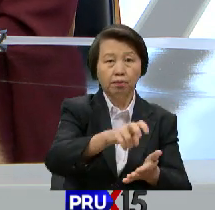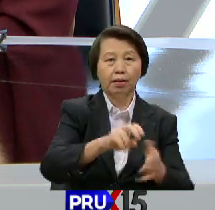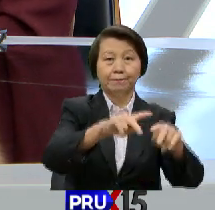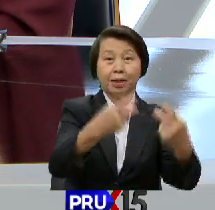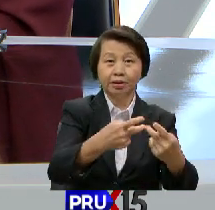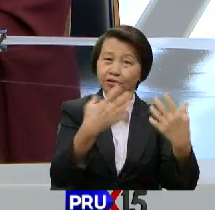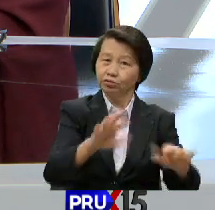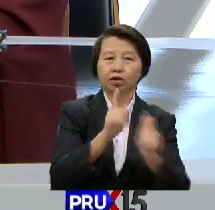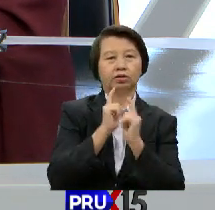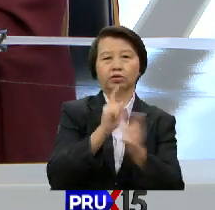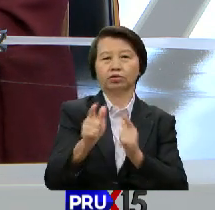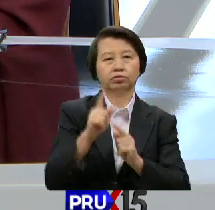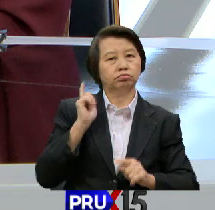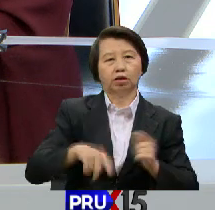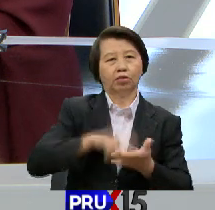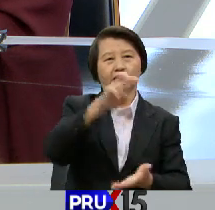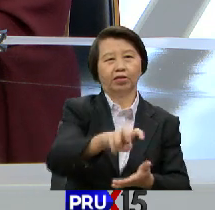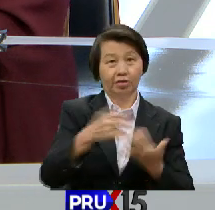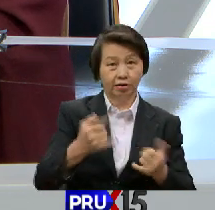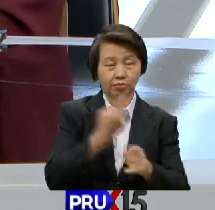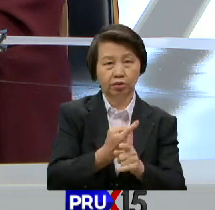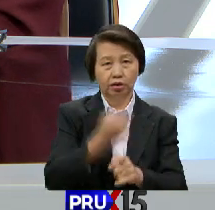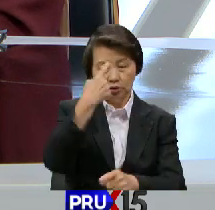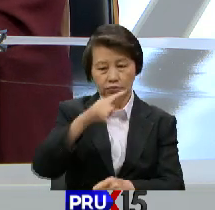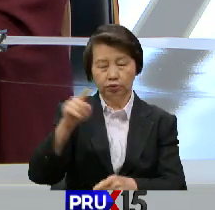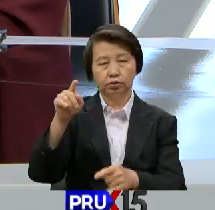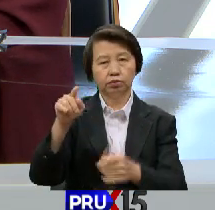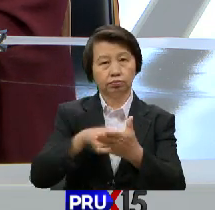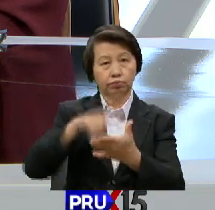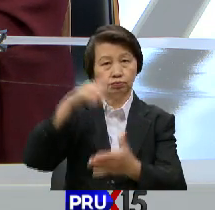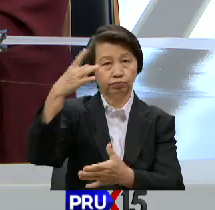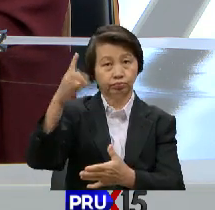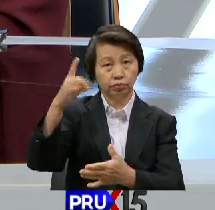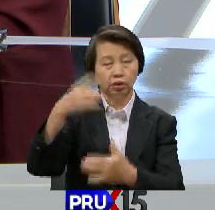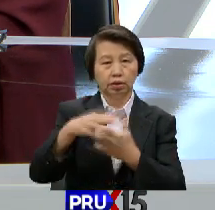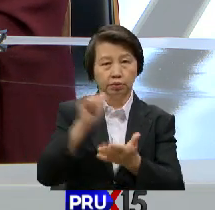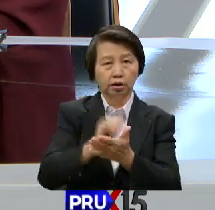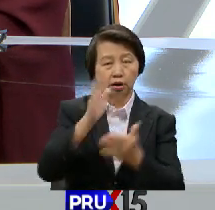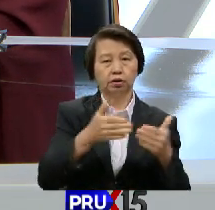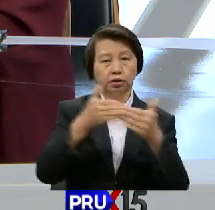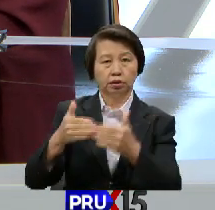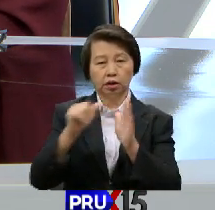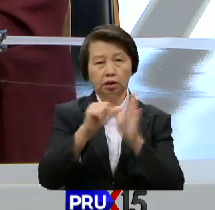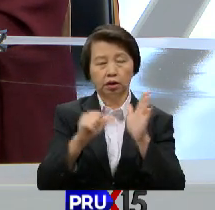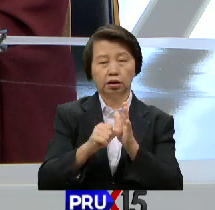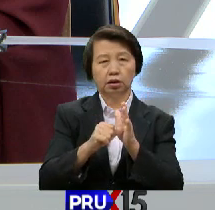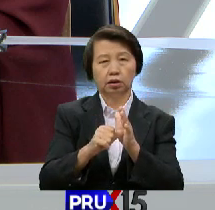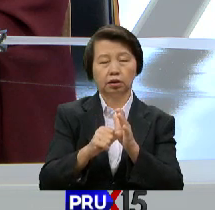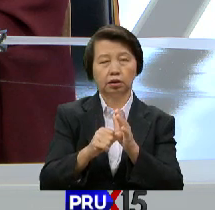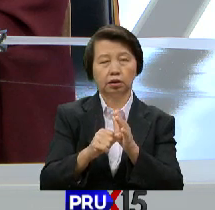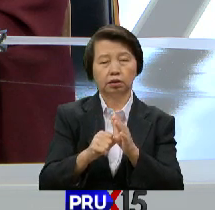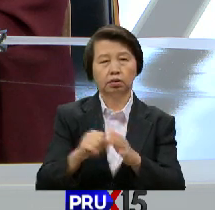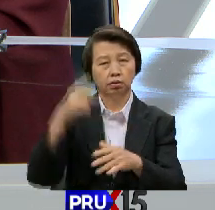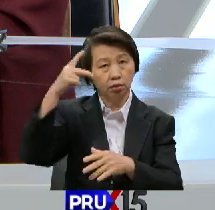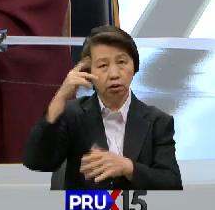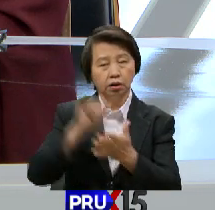ke-15 Kemudian untuk uji 18 dan selepas ini mungkin juga akan diteruskan dengan akta pendanaan politik ini mungkin